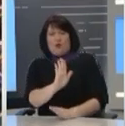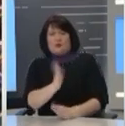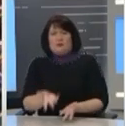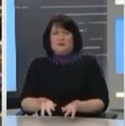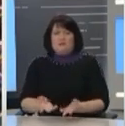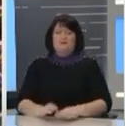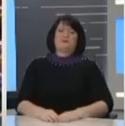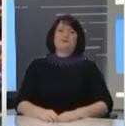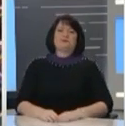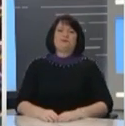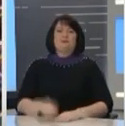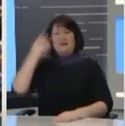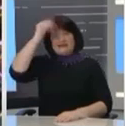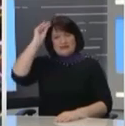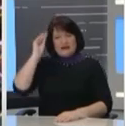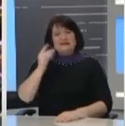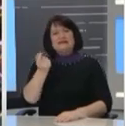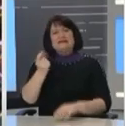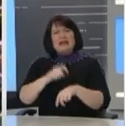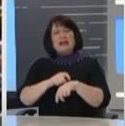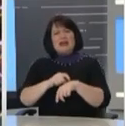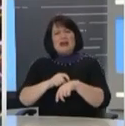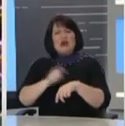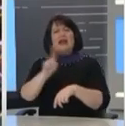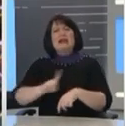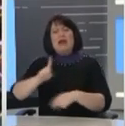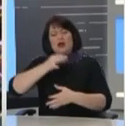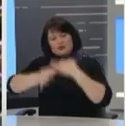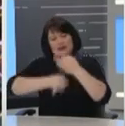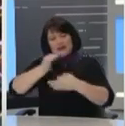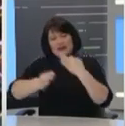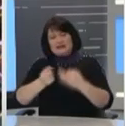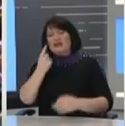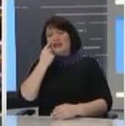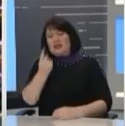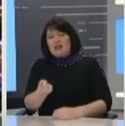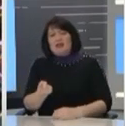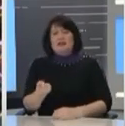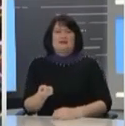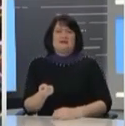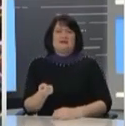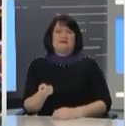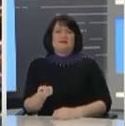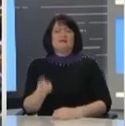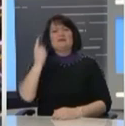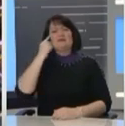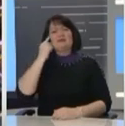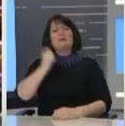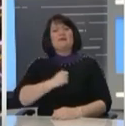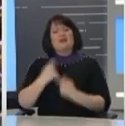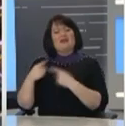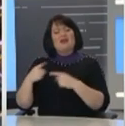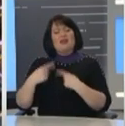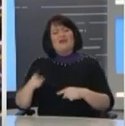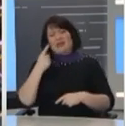μην ενοχλείστε. Σε λίγο θα μιλήσει ο κύριος Μητσοτάκης και θα αναδείξει τις πραγματικές ιδεολογικές διαφορές.